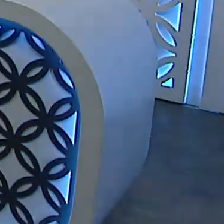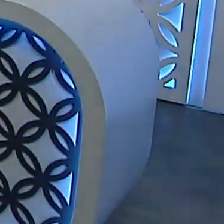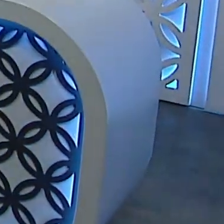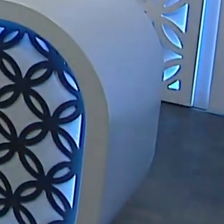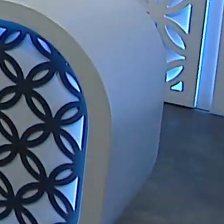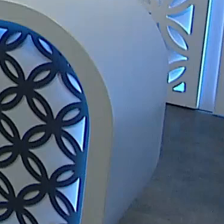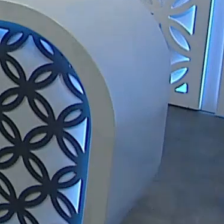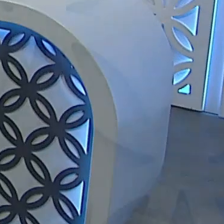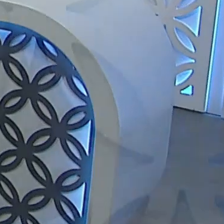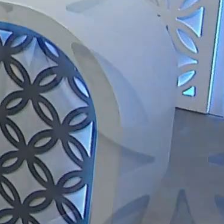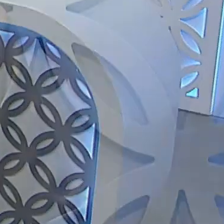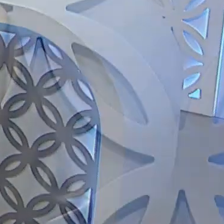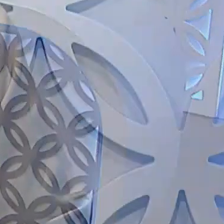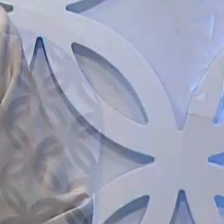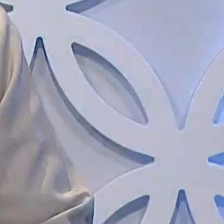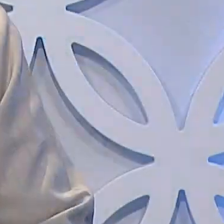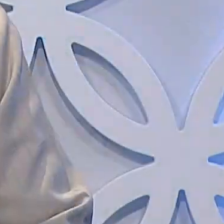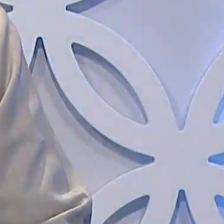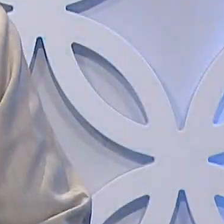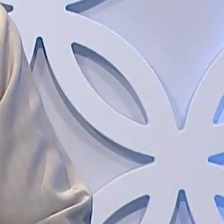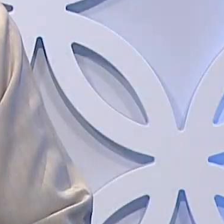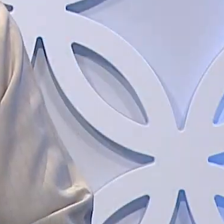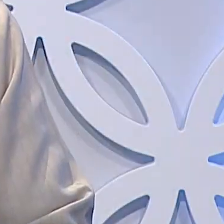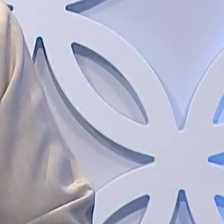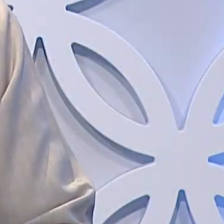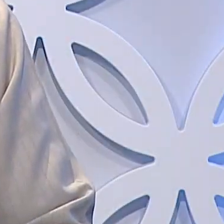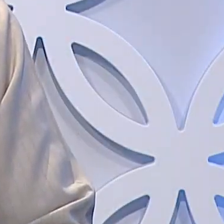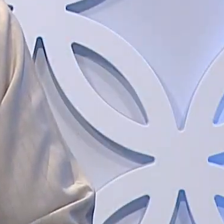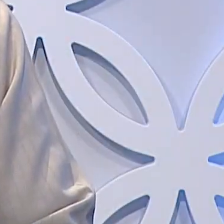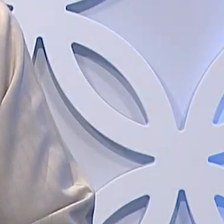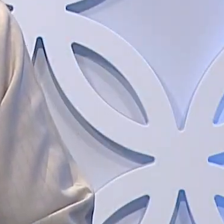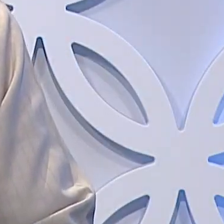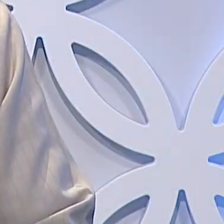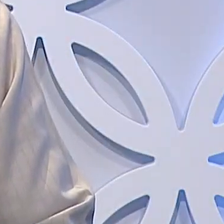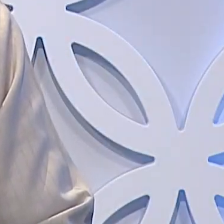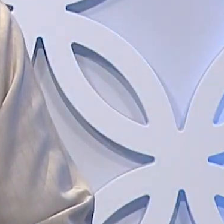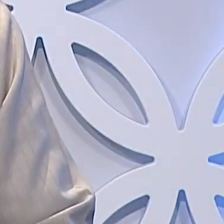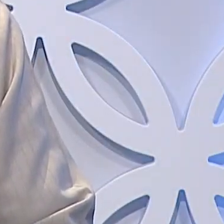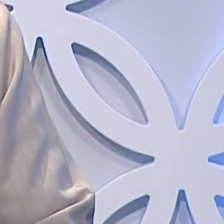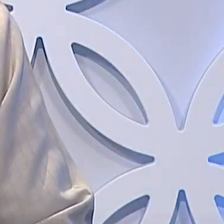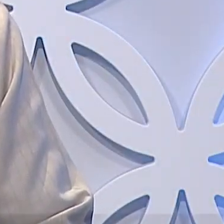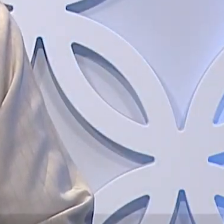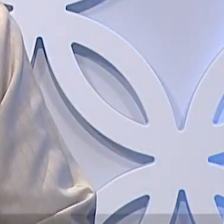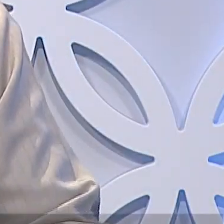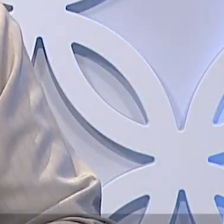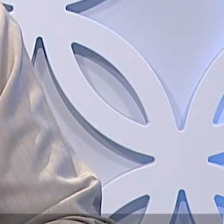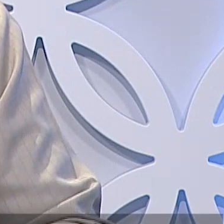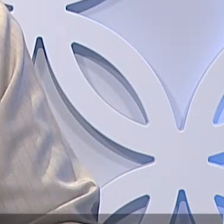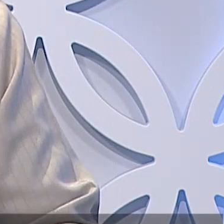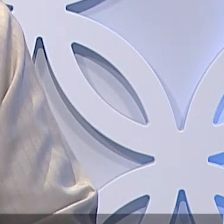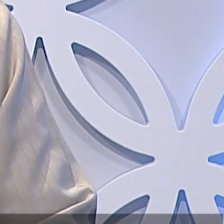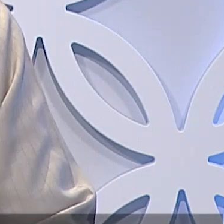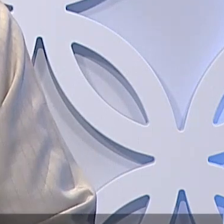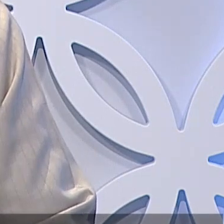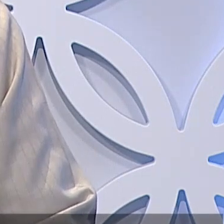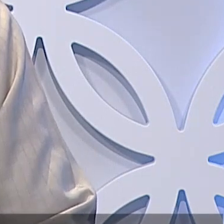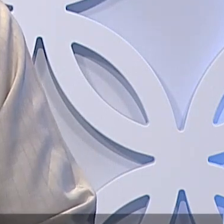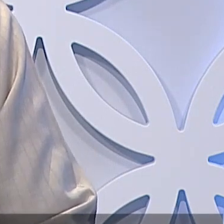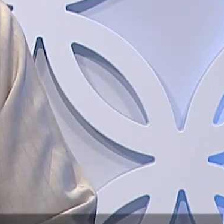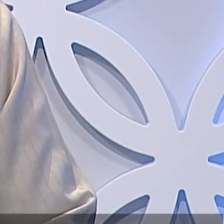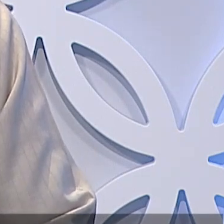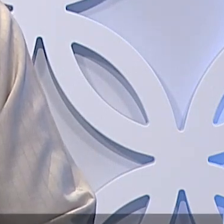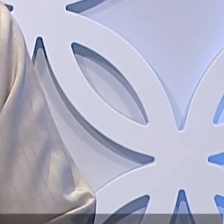نشاورهم ونأخذ من ضياهم. بسم الله الرحمن الرحيم. الحمد لله رب